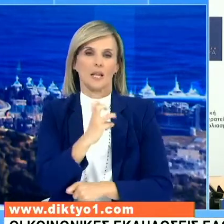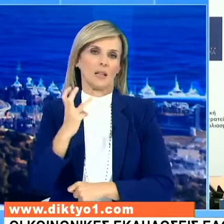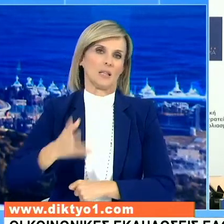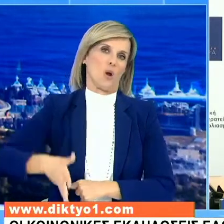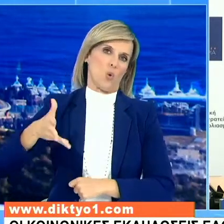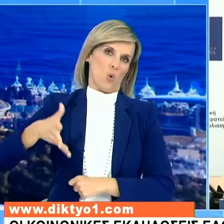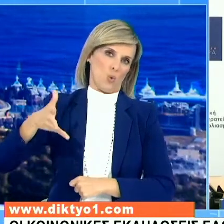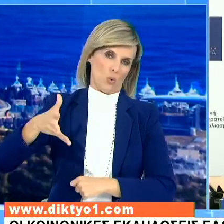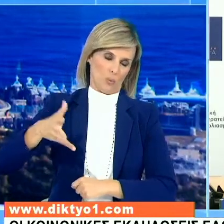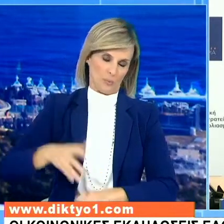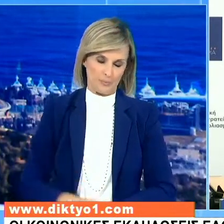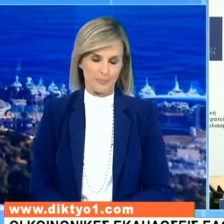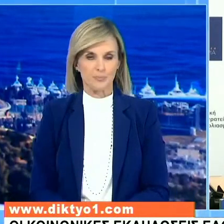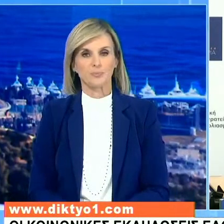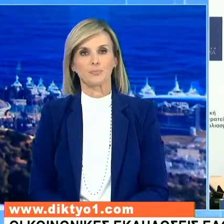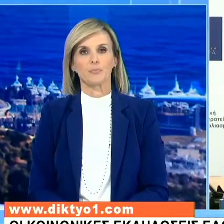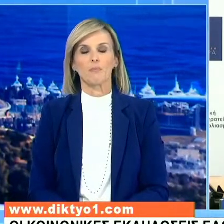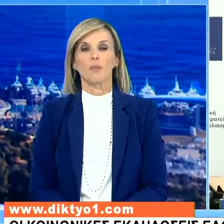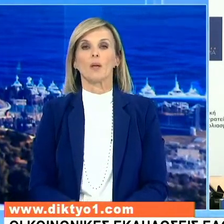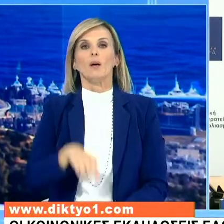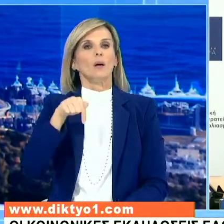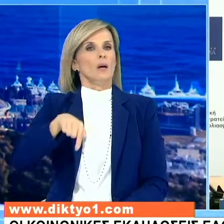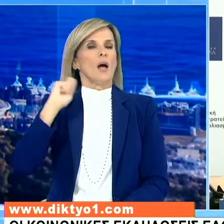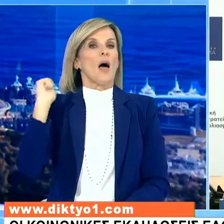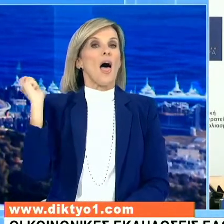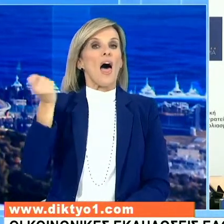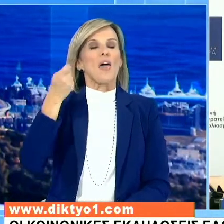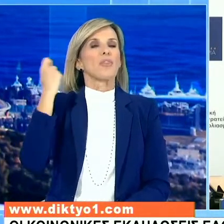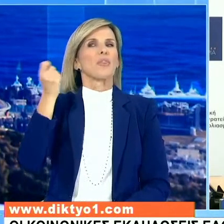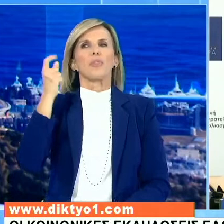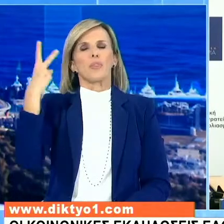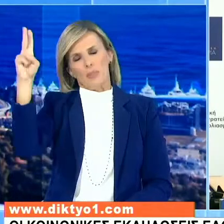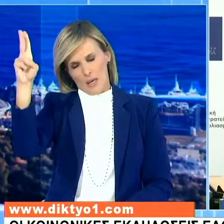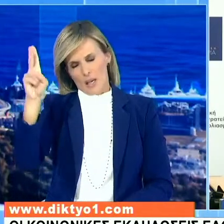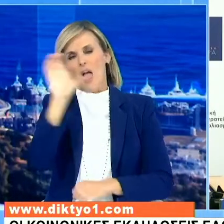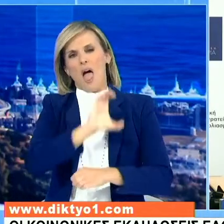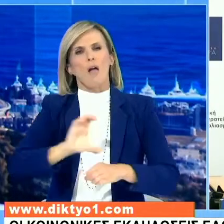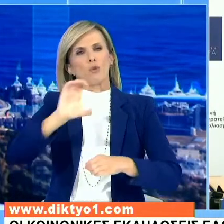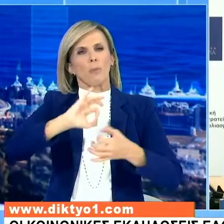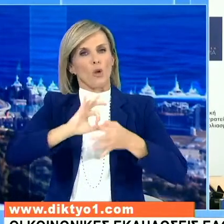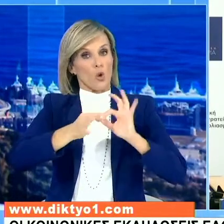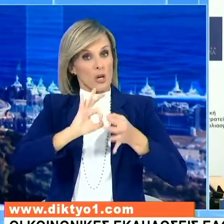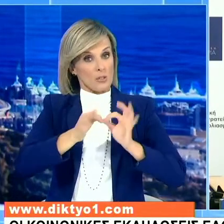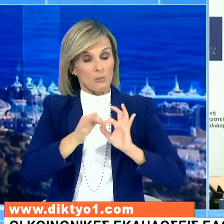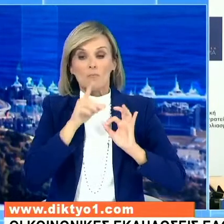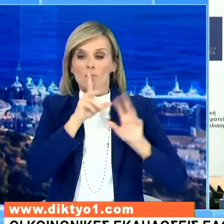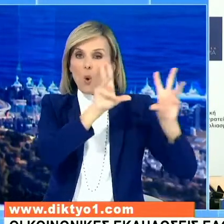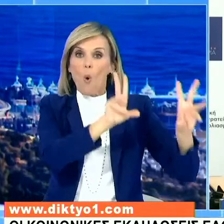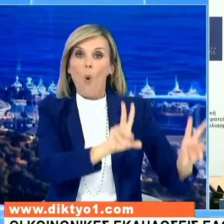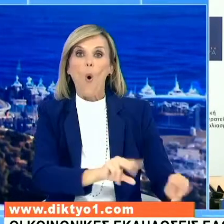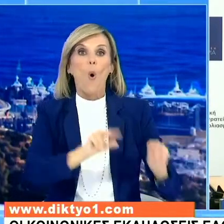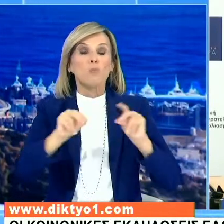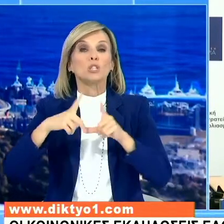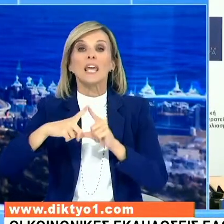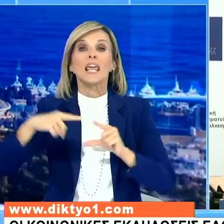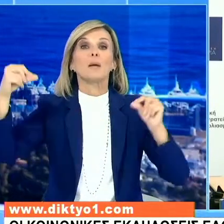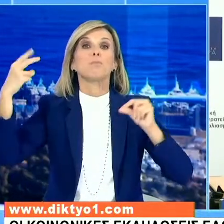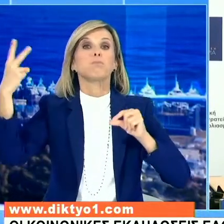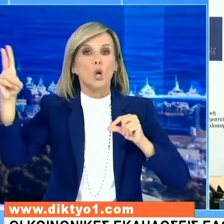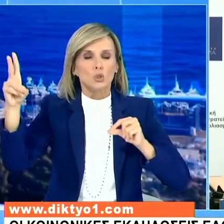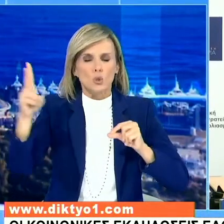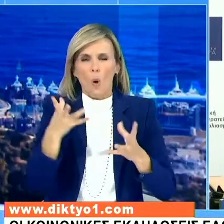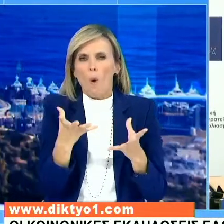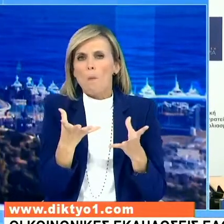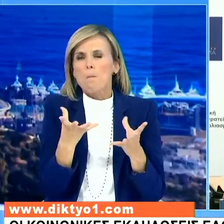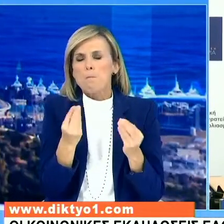έτη. Σύμφωνα με τα δεδομένα του ECDC, μαζί με την Κύπρο είμαστε από τις χώρες της Ευρώπης με το μεγαλύτερο